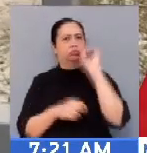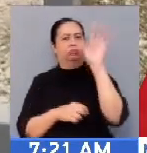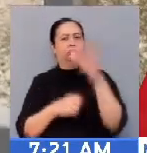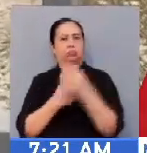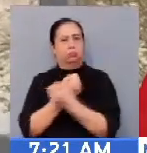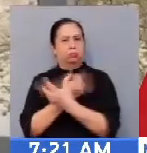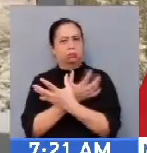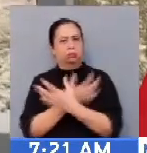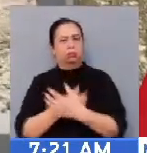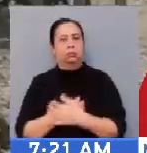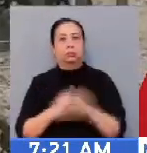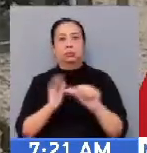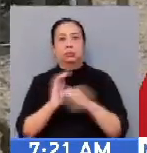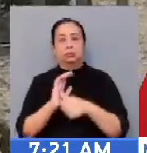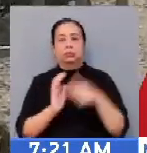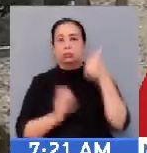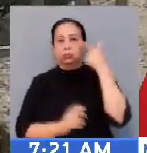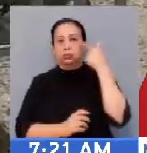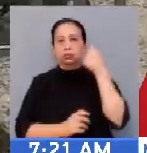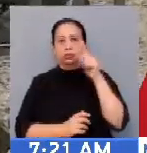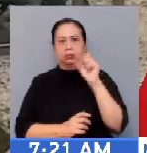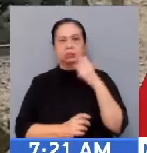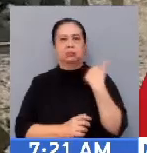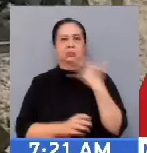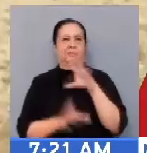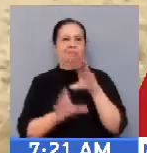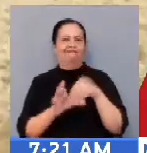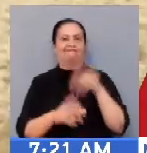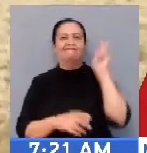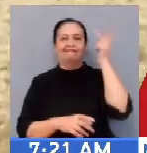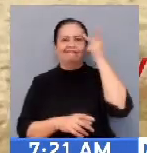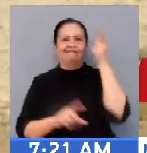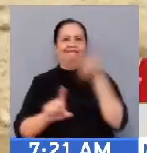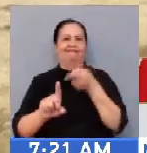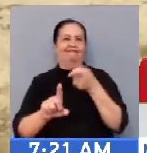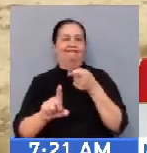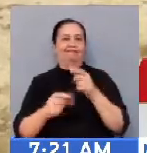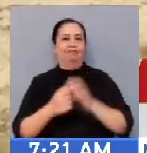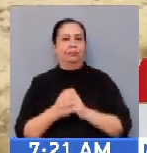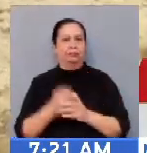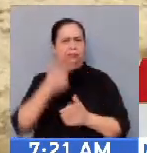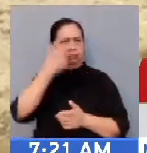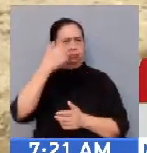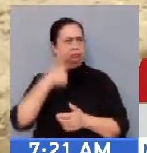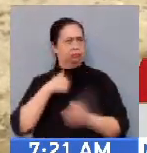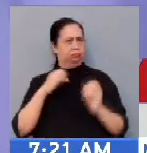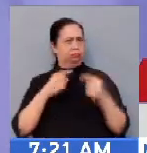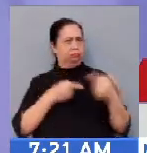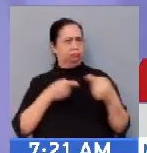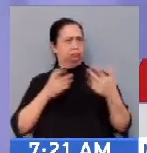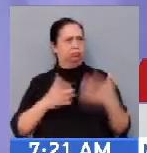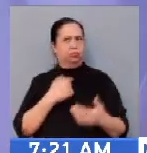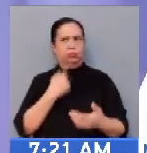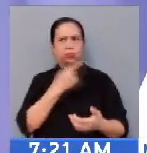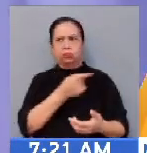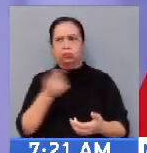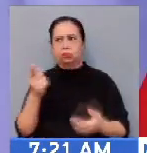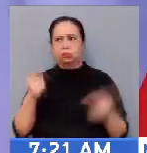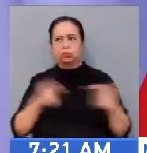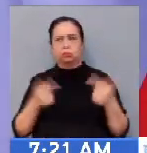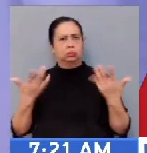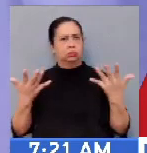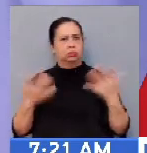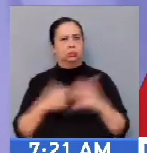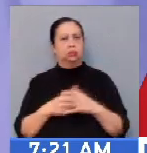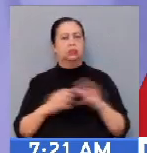ni Galvez, may kinalaman sa politika ang insidente. Kasi wala naman akong kaaway kahit sino, wala akong kagalit. Ibinigay na sa pulisya ang